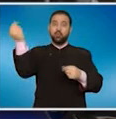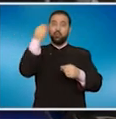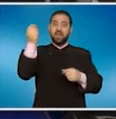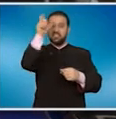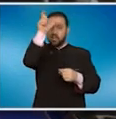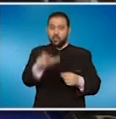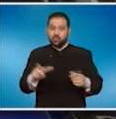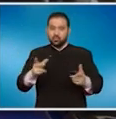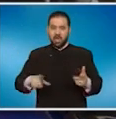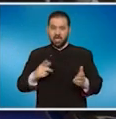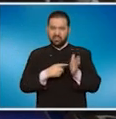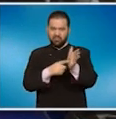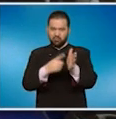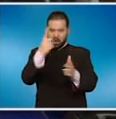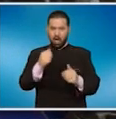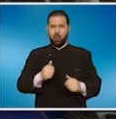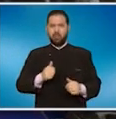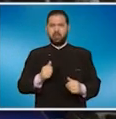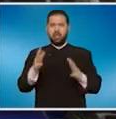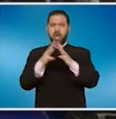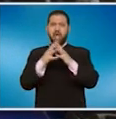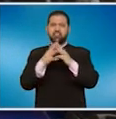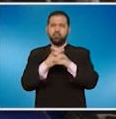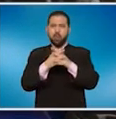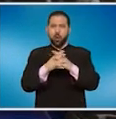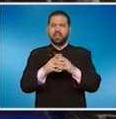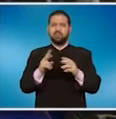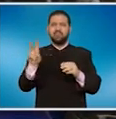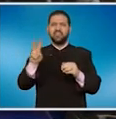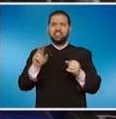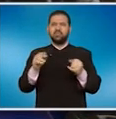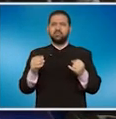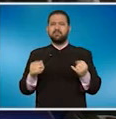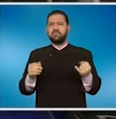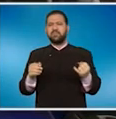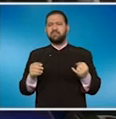cumva ca un războinic, versetele 16 până la